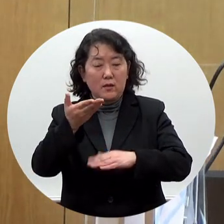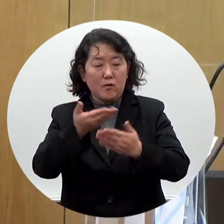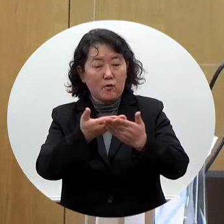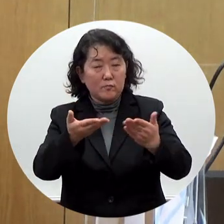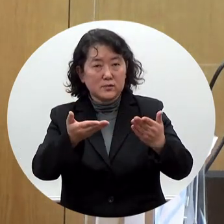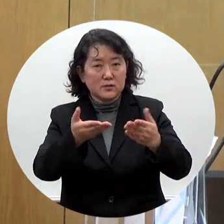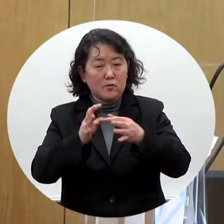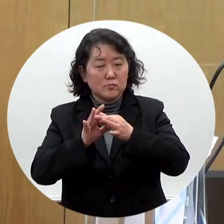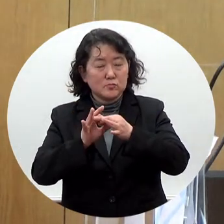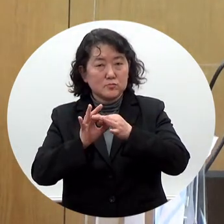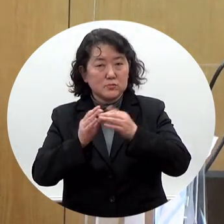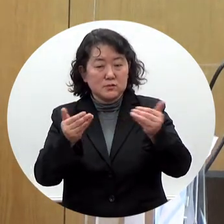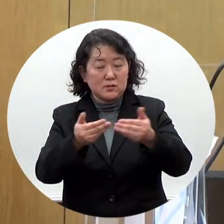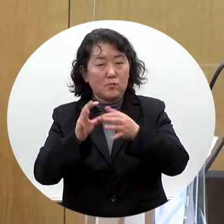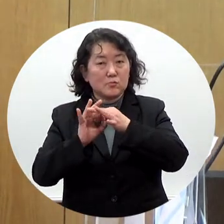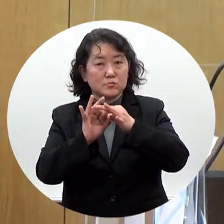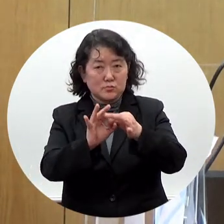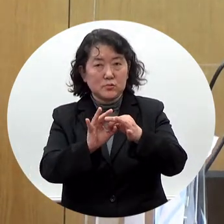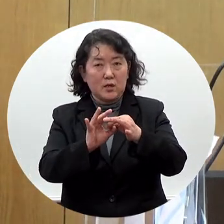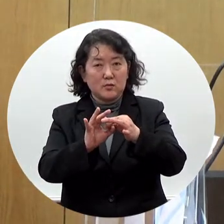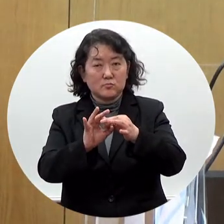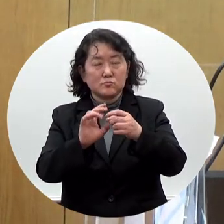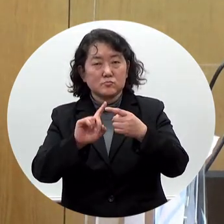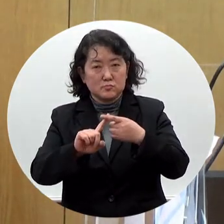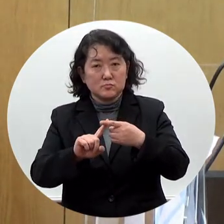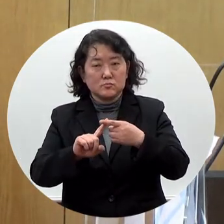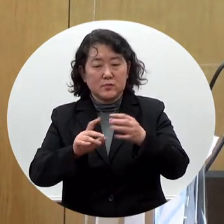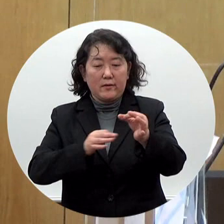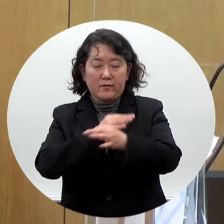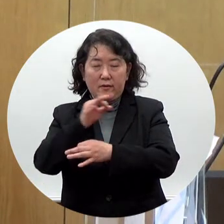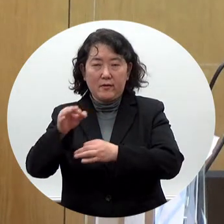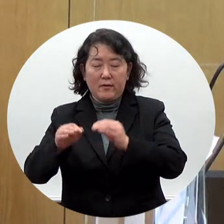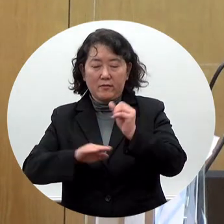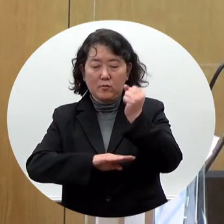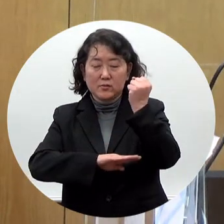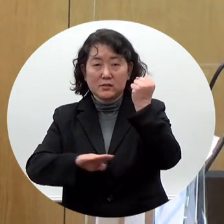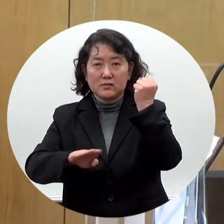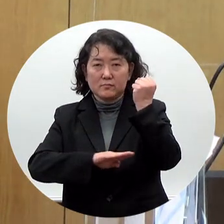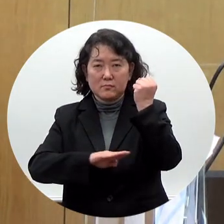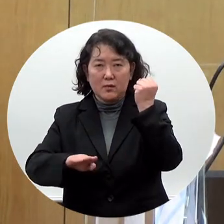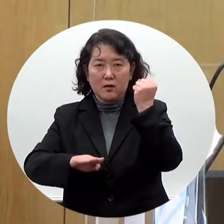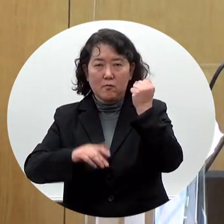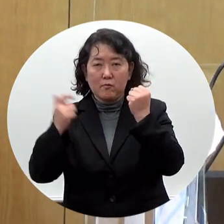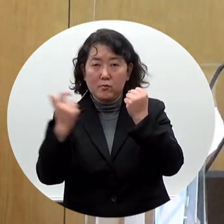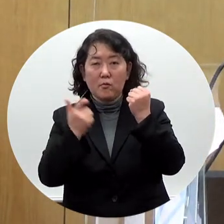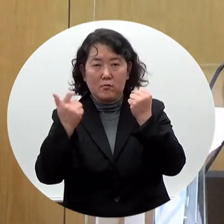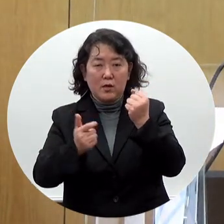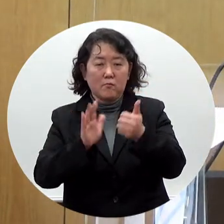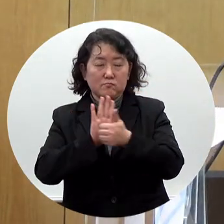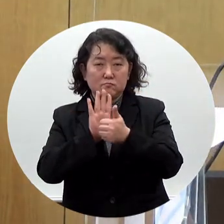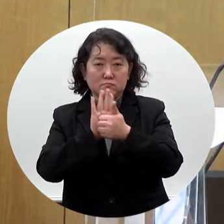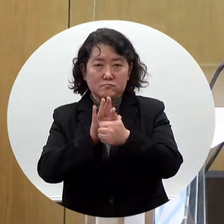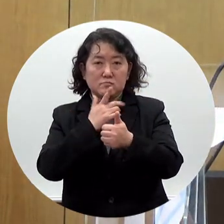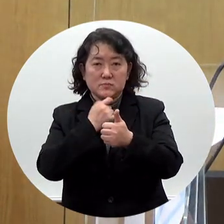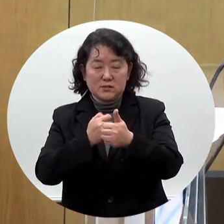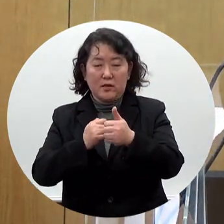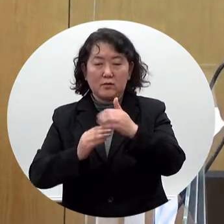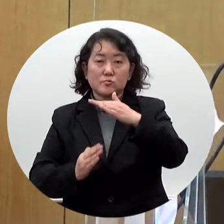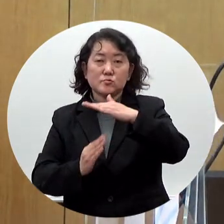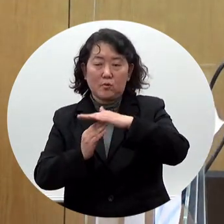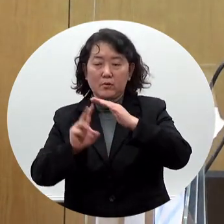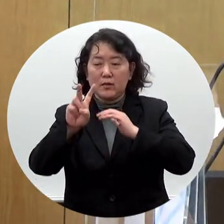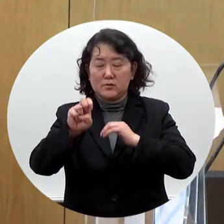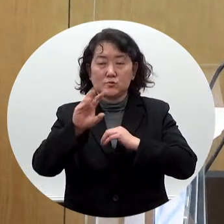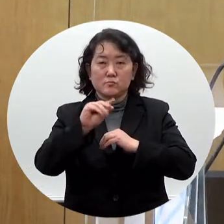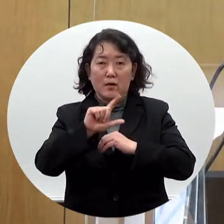の事業継続であったり、経営基盤の強化を図ってまいりたいというふうに思います。上限は20万